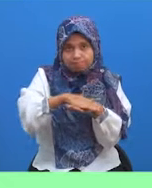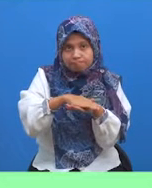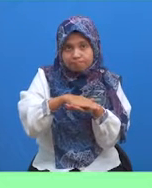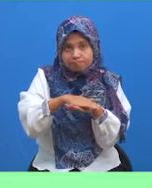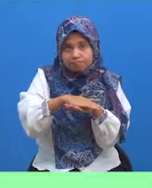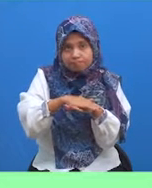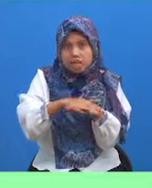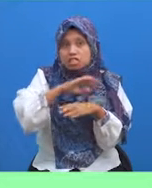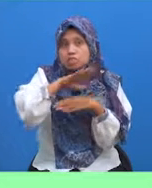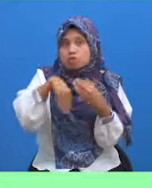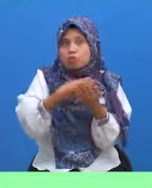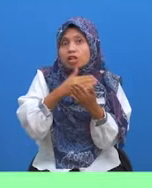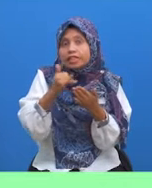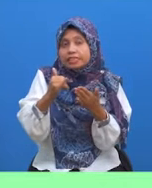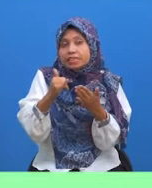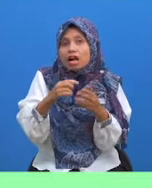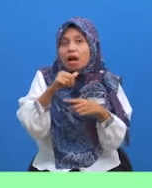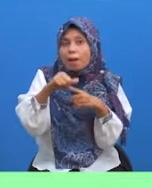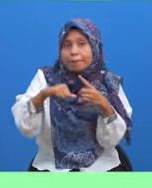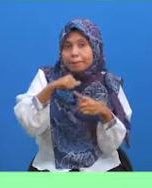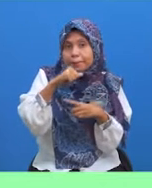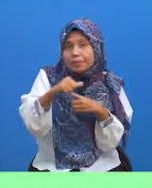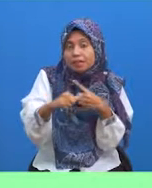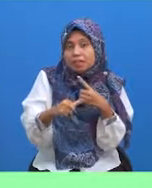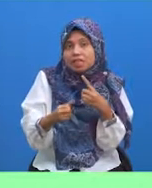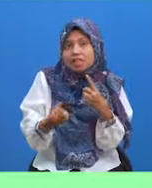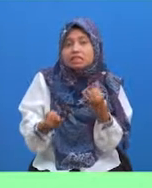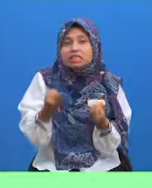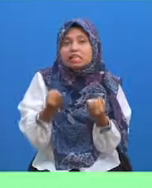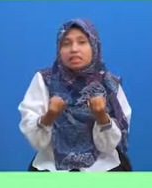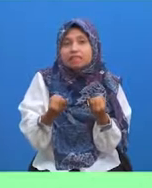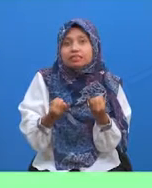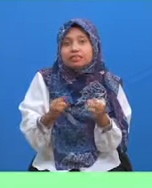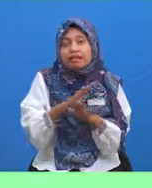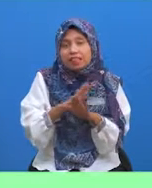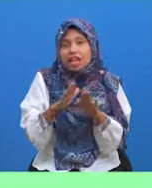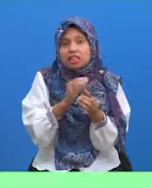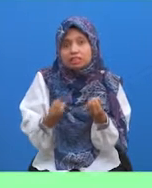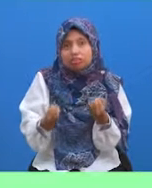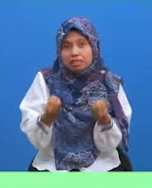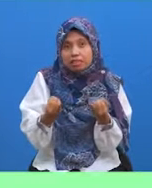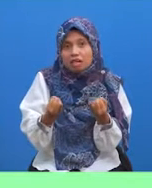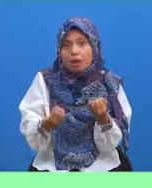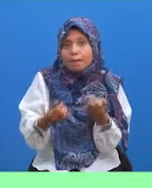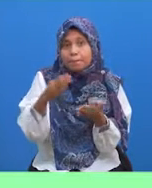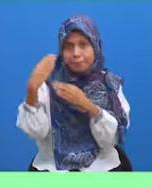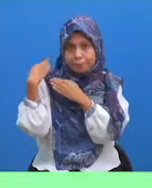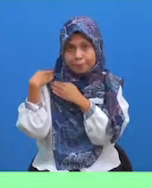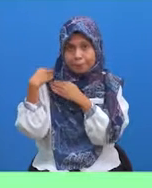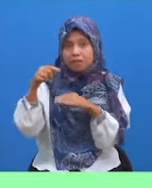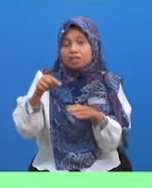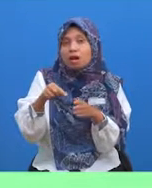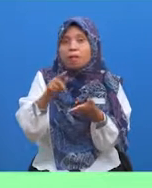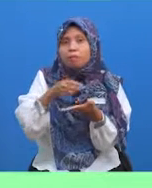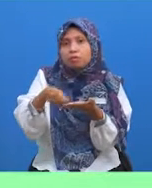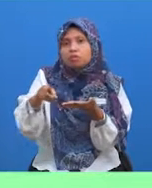kesimpulannya disini apabila keanjalan harga permintaan ta Anjay beban pengguna lebih banyak